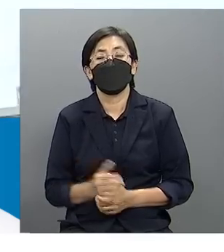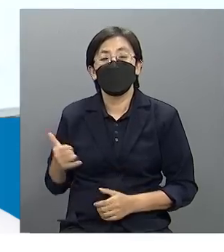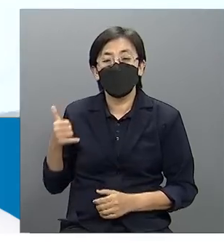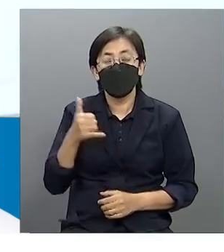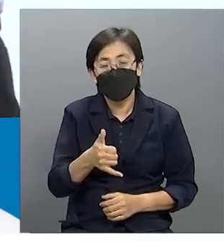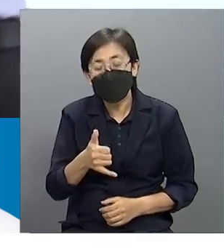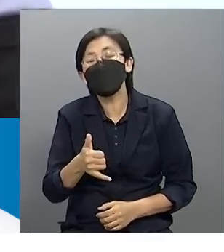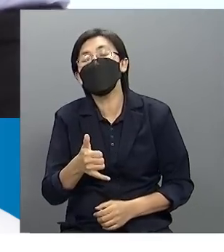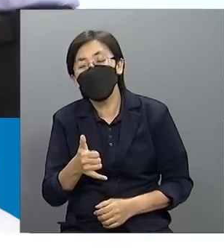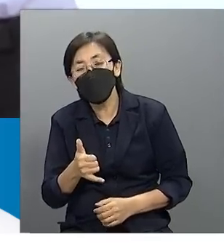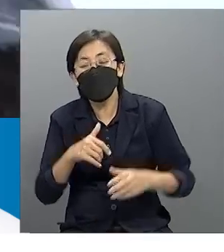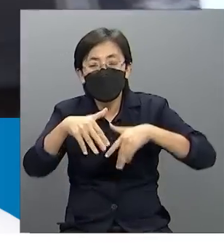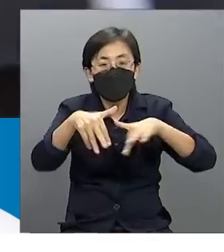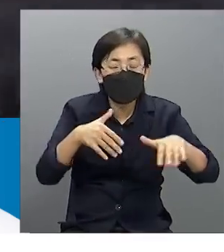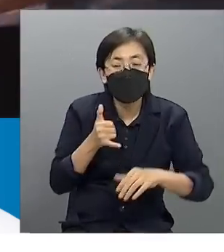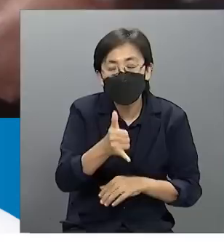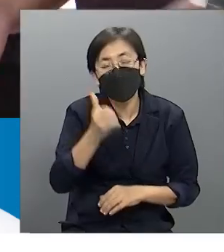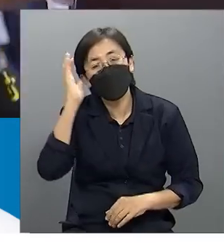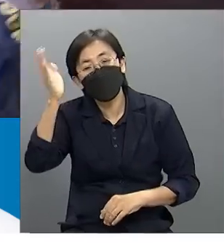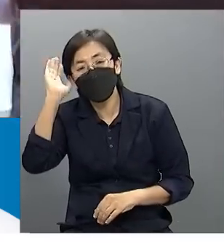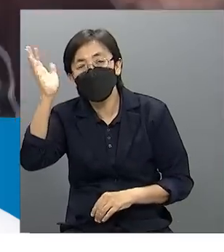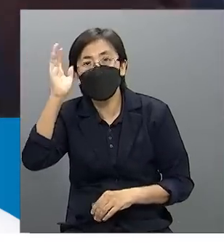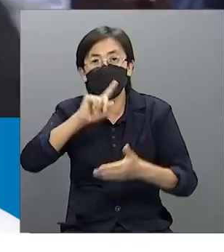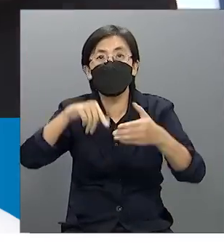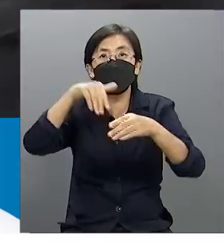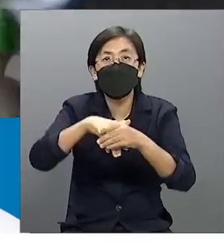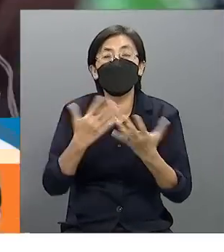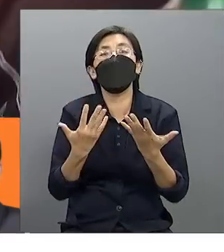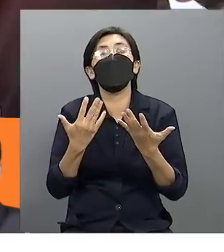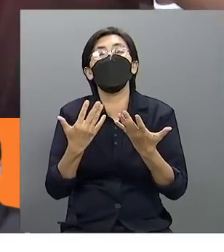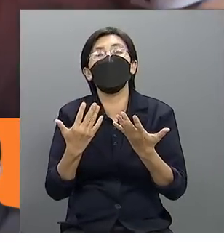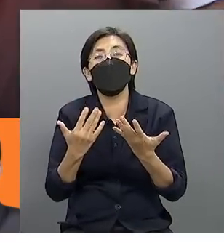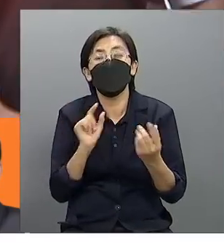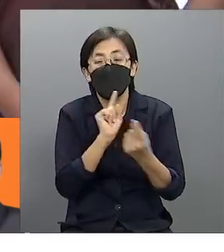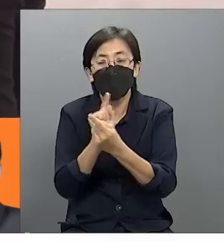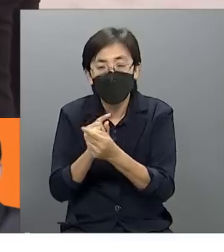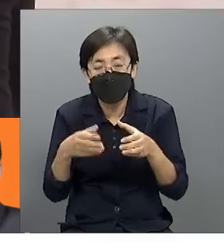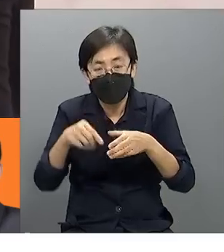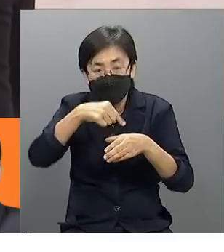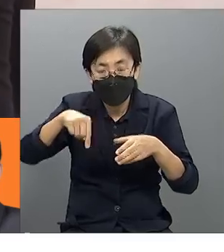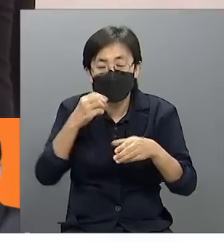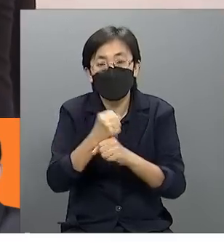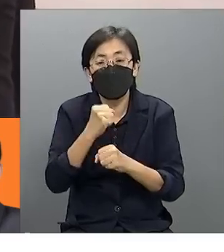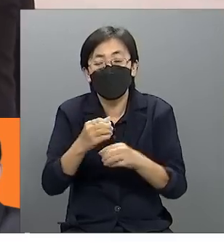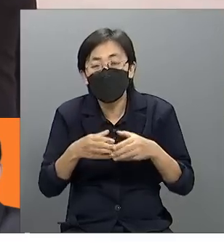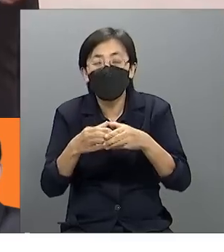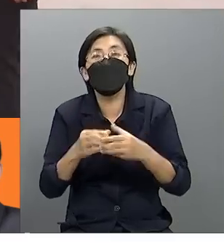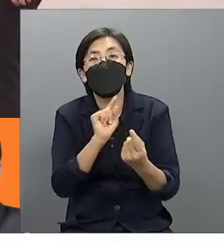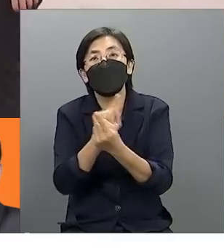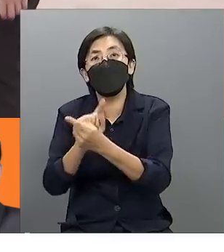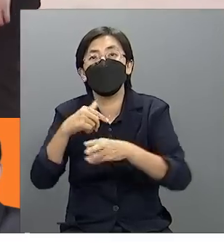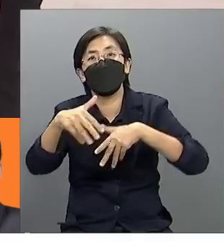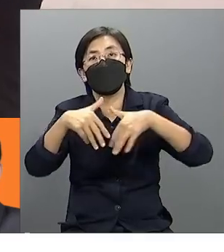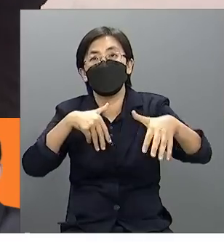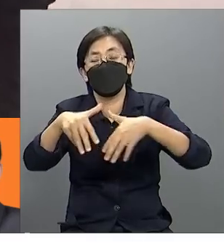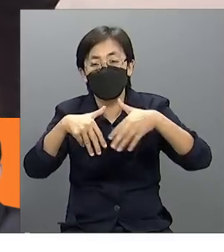อัศวินก็หาเสียงไปด้วยอำลาตำแหน่งไปด้วยนะคะอยู่กับทีมงานเมื่อวานนี้นะคะ ครับเนี่ยฮะมี2ปัจจัยท่าน